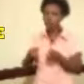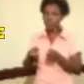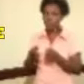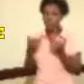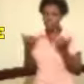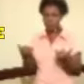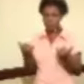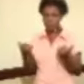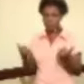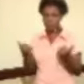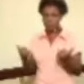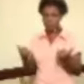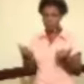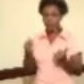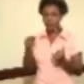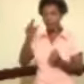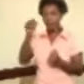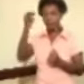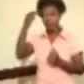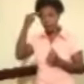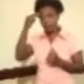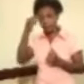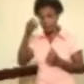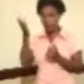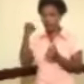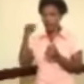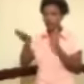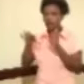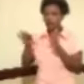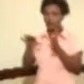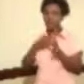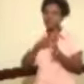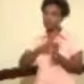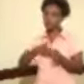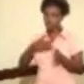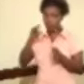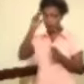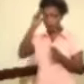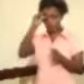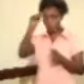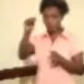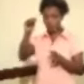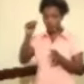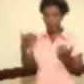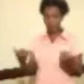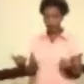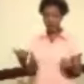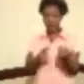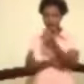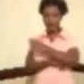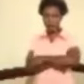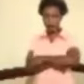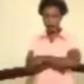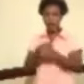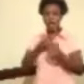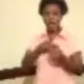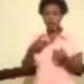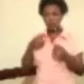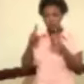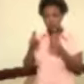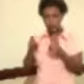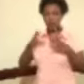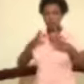anecdote. Ou fait des attaques et pas jamais répondre. S'il vous plaît, monsieur Martelly, au moins pour aujourd'hui, on comporte nous en monde de